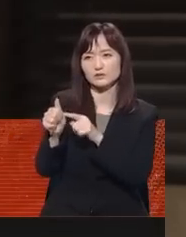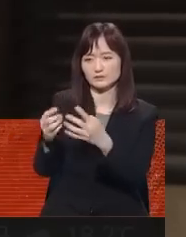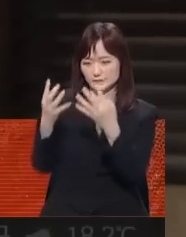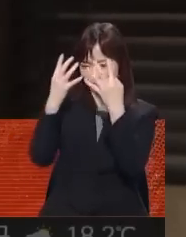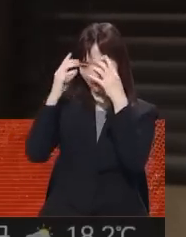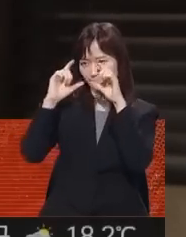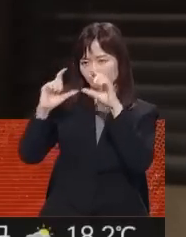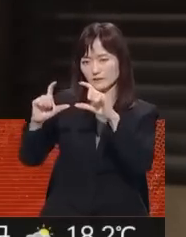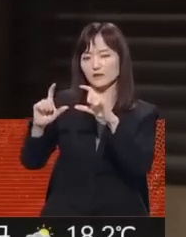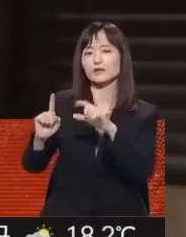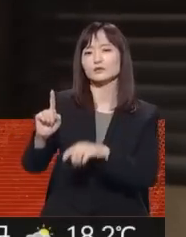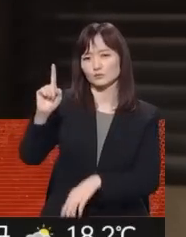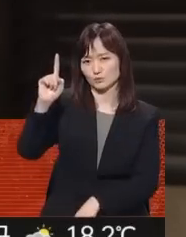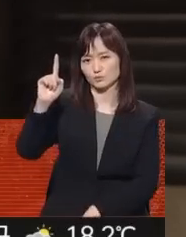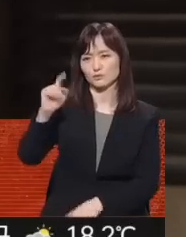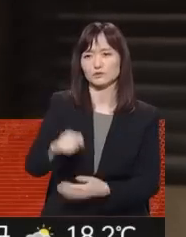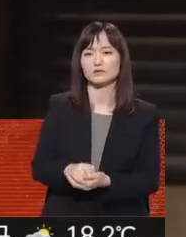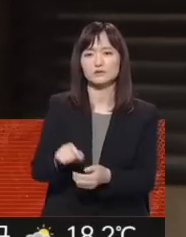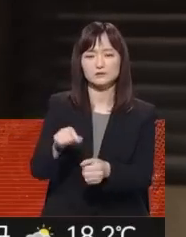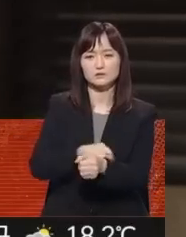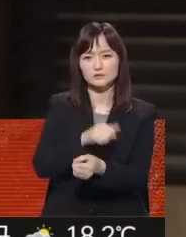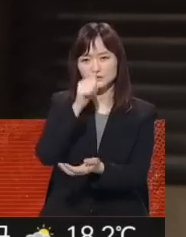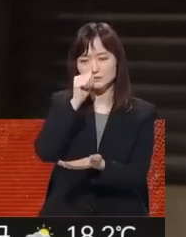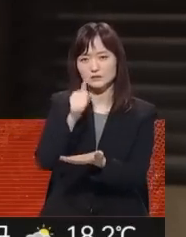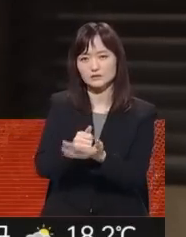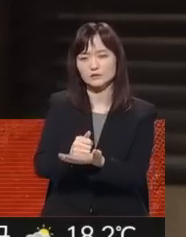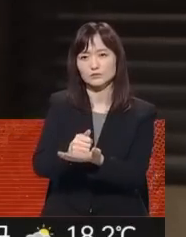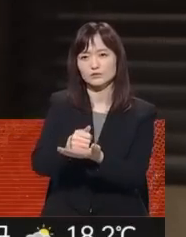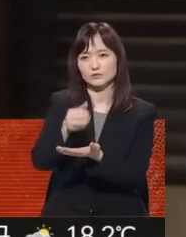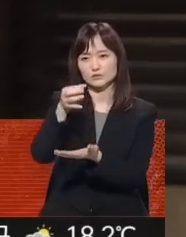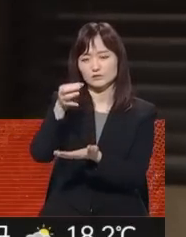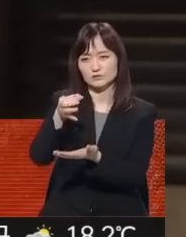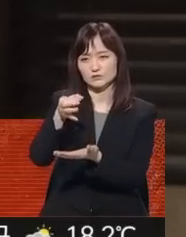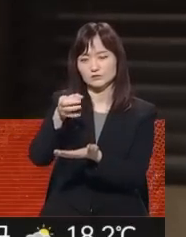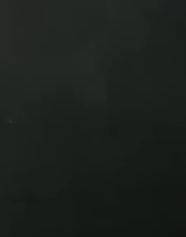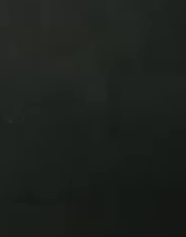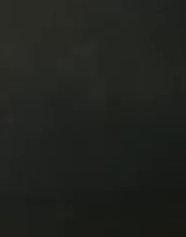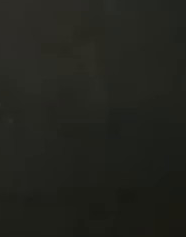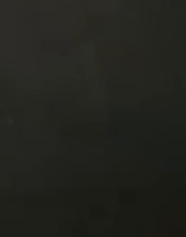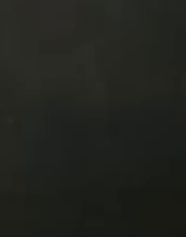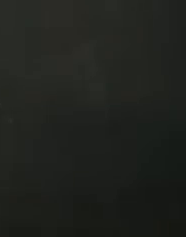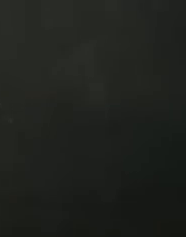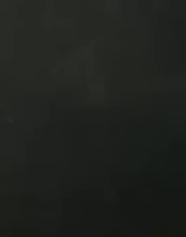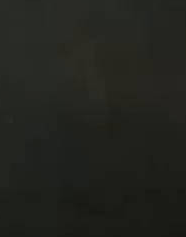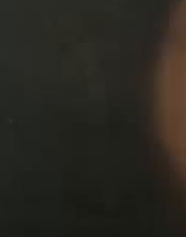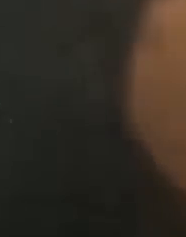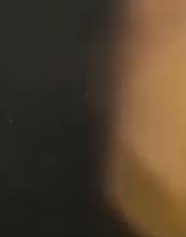실용성고될 가능성이 높지 않을까 일단 특수 점을 속에는 5년에 지역에 천만 원이 벌금형에 해당합니다